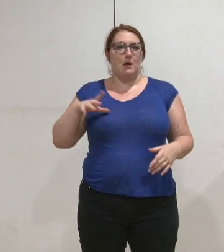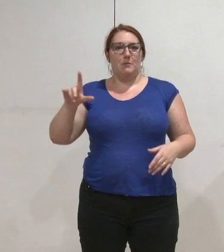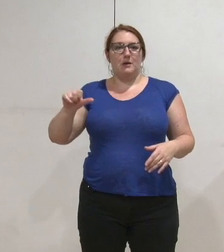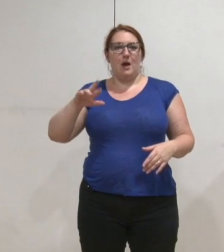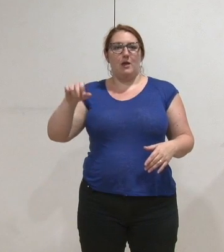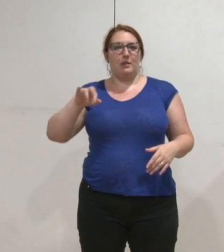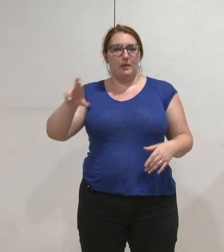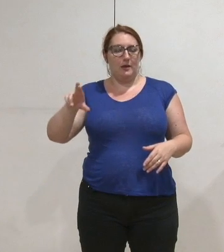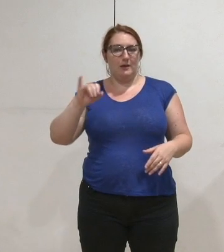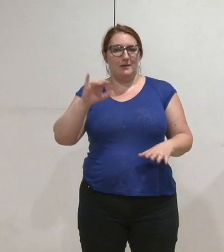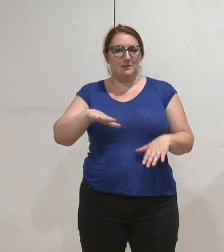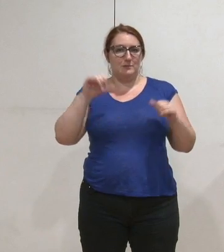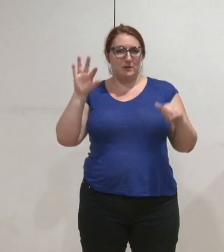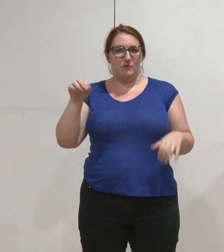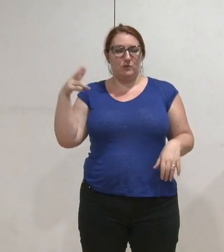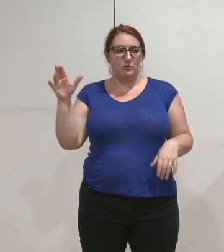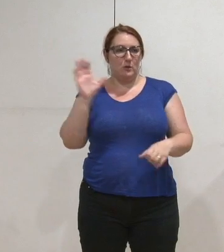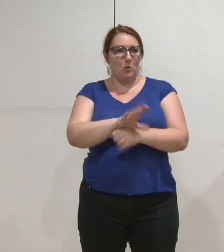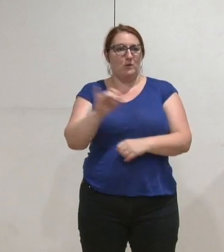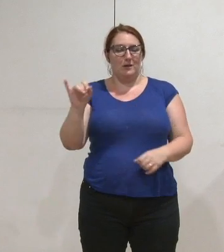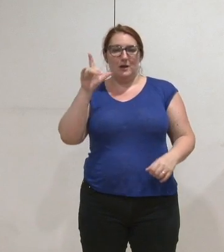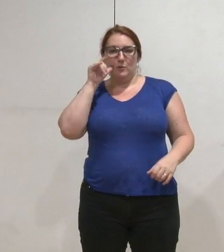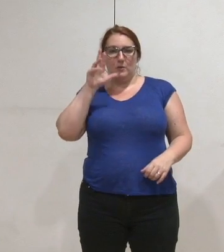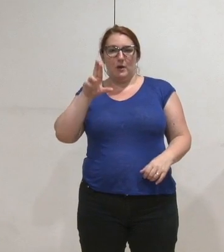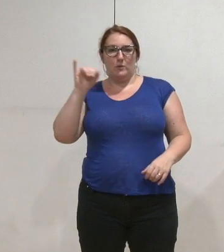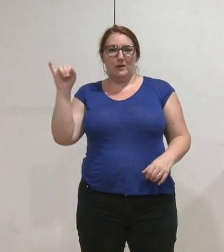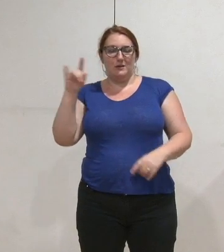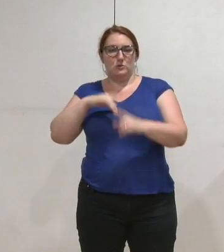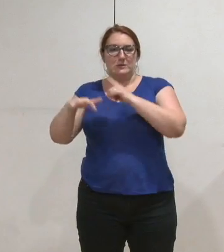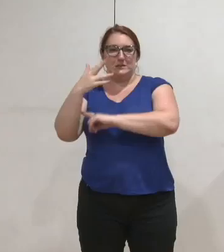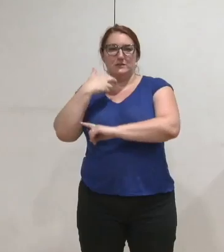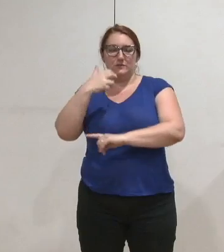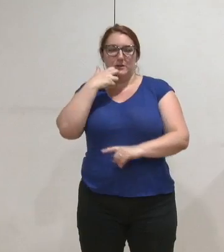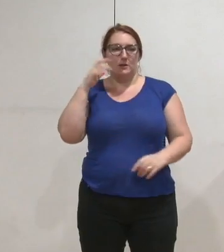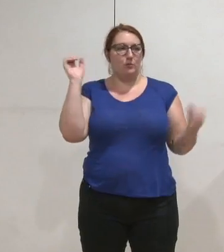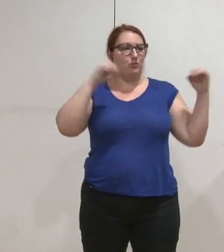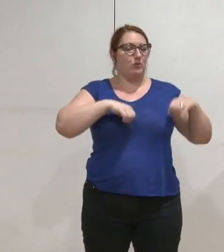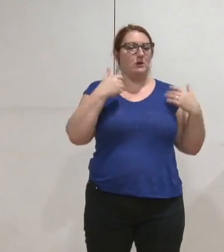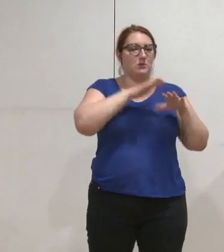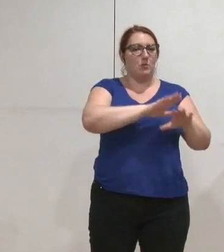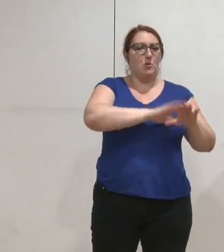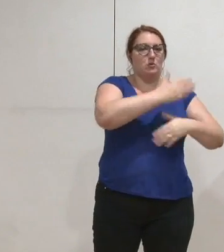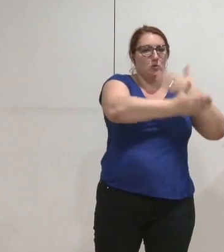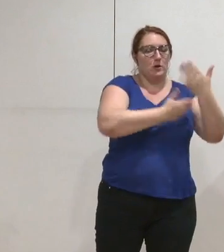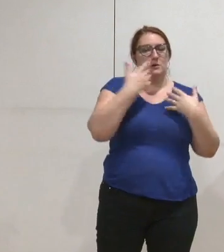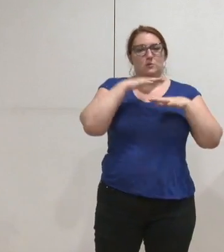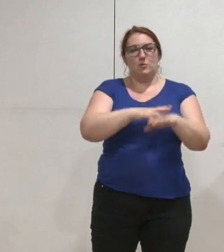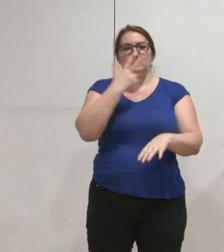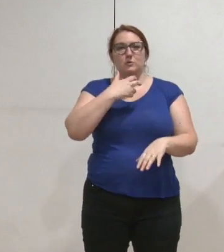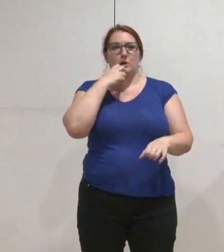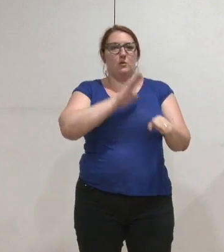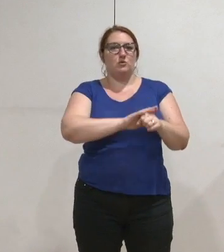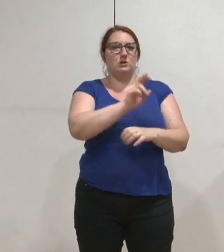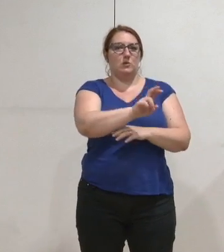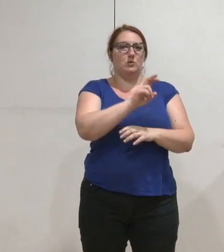s'abstient Front National qui vote contre républicain udi société civile qui vote pour rassemblement de gauche et de progrès rassemblement citoyen de la gauche